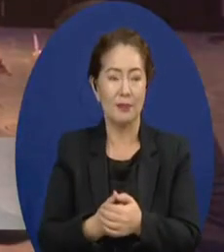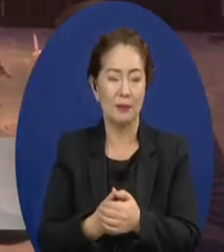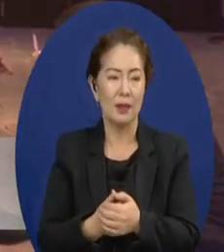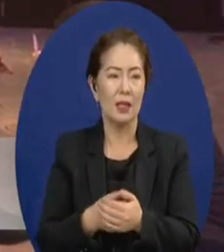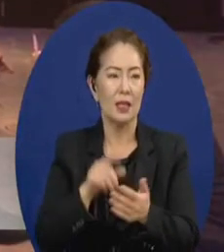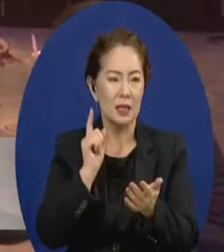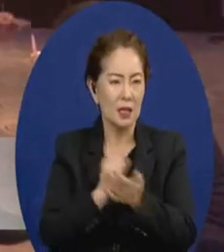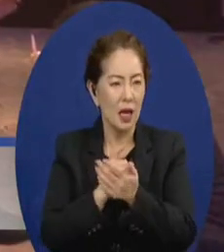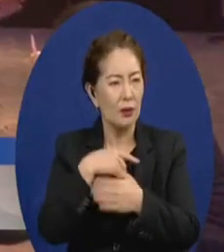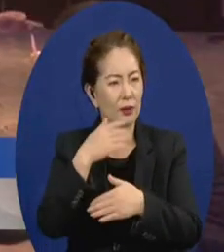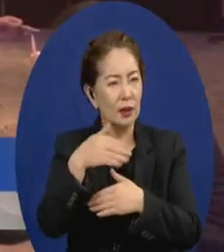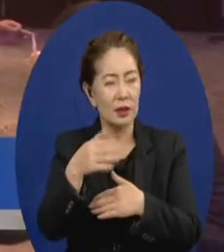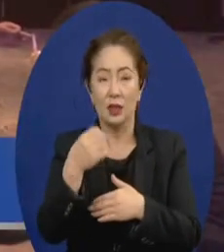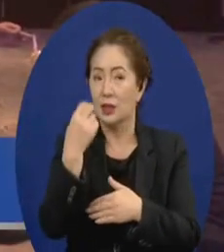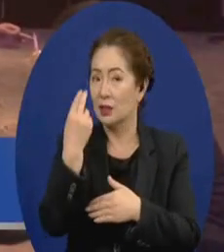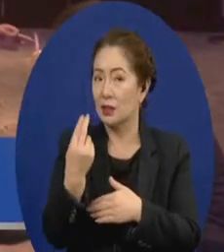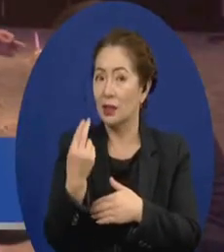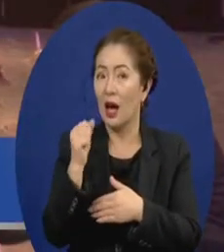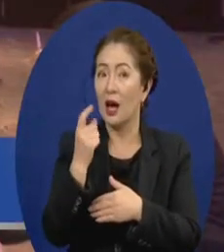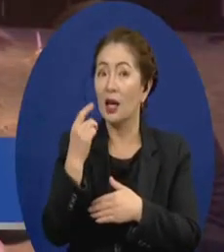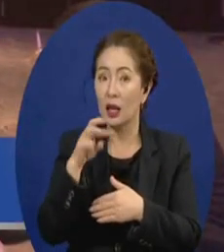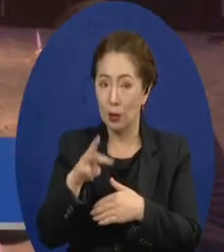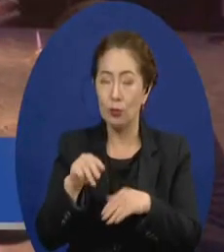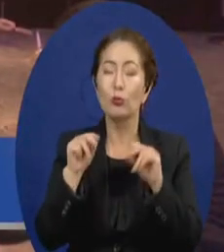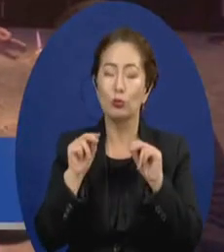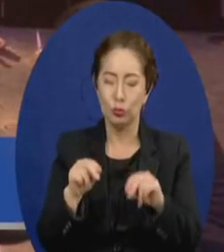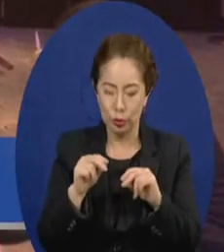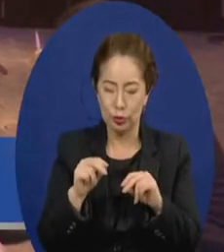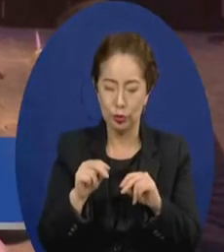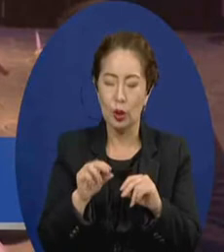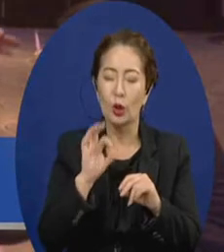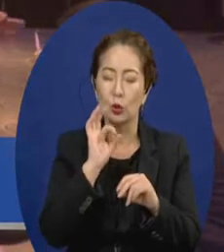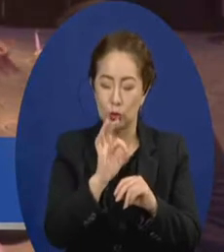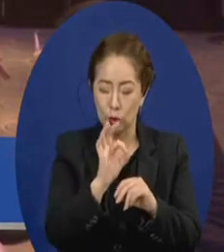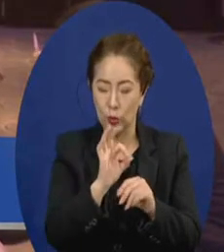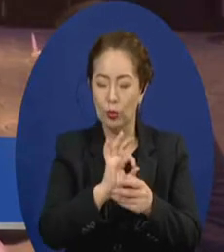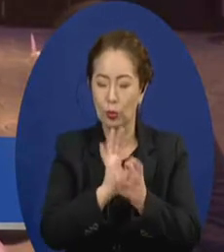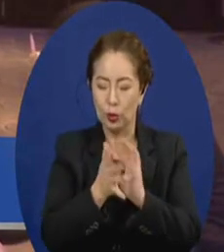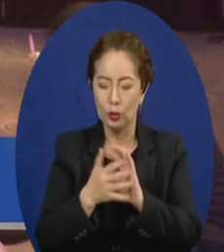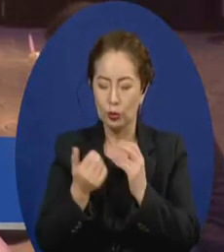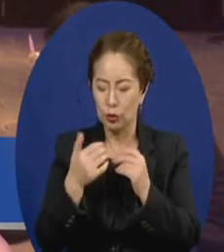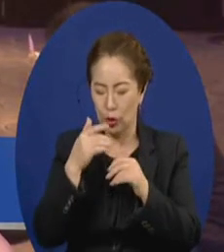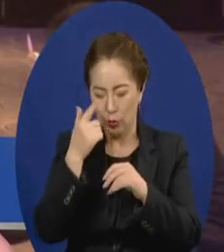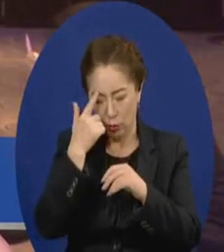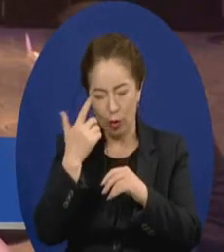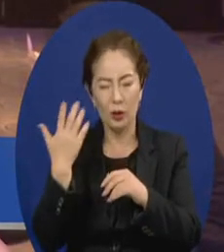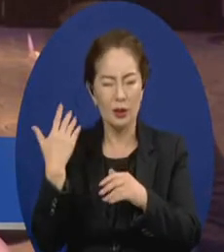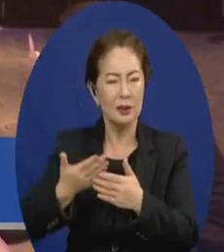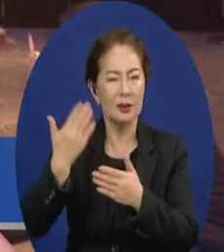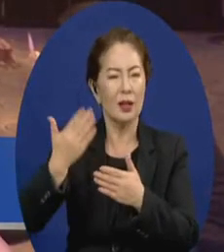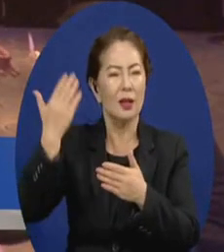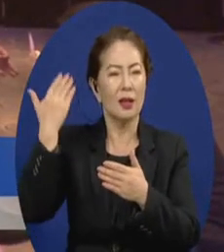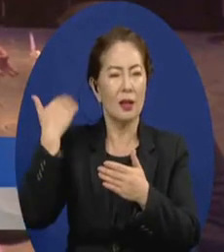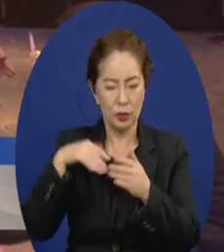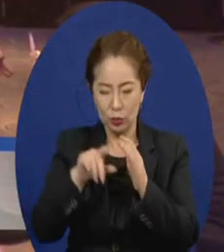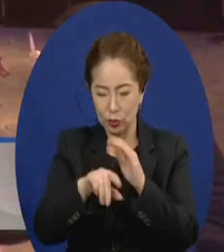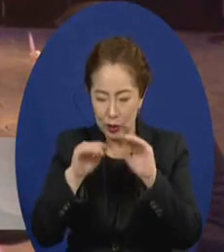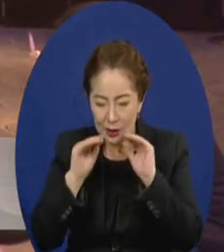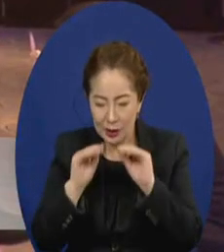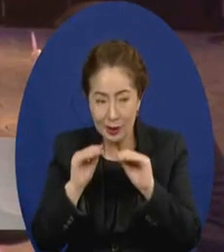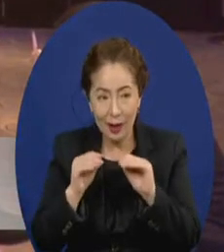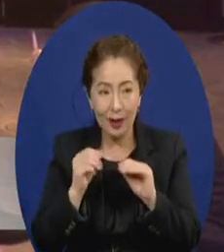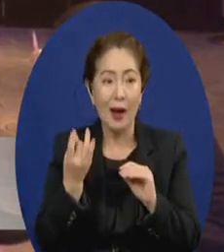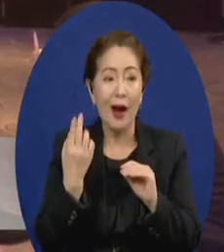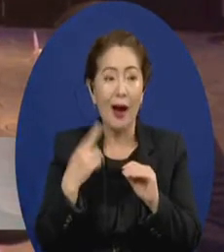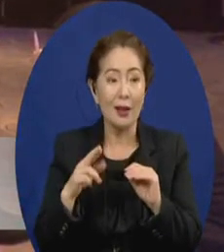Заашгүй цахим болох нь зөв гэлэг гэхтээ Монголын олон зуун жилийн хүүхдийг сургаж хүмүүсэн мөжилжсэн